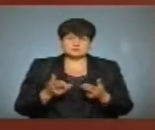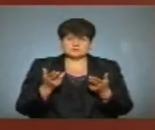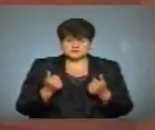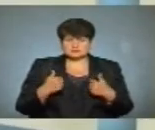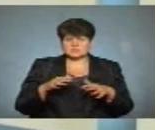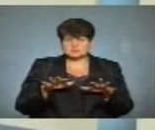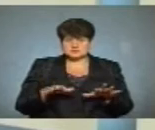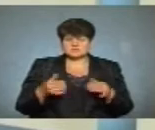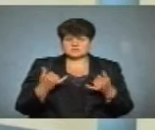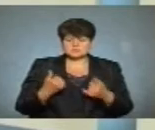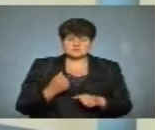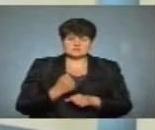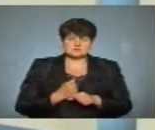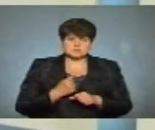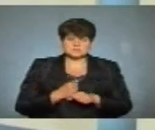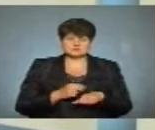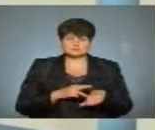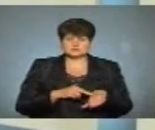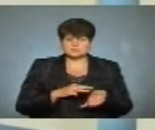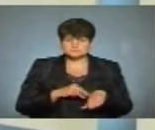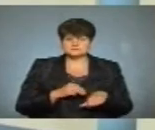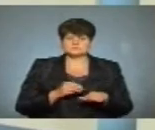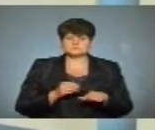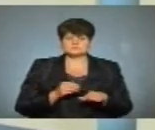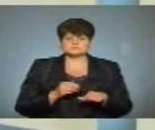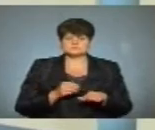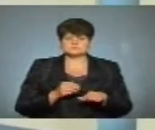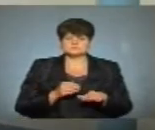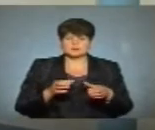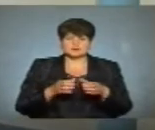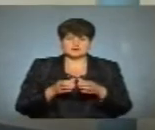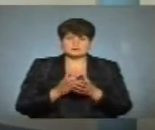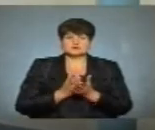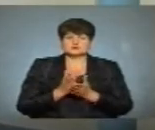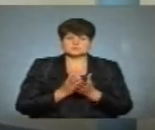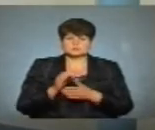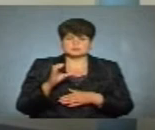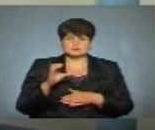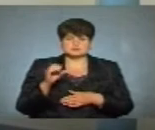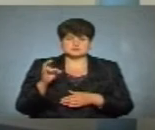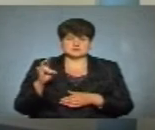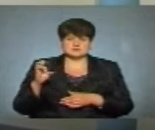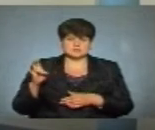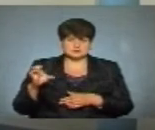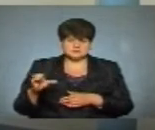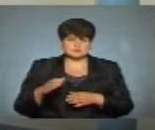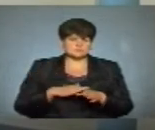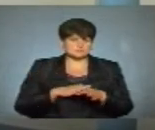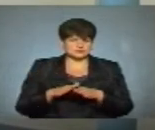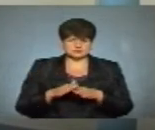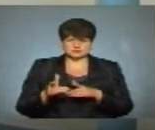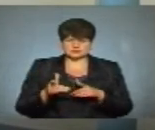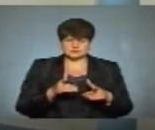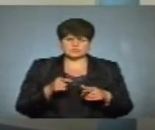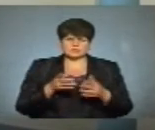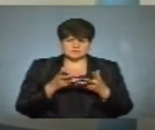місці зараз працює патрулі і також наряди служби ДЗНС, яка приведена в повну бойову готовність. В неї достатньо